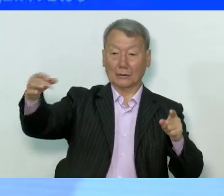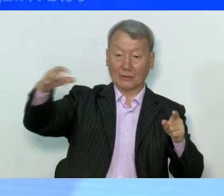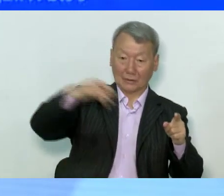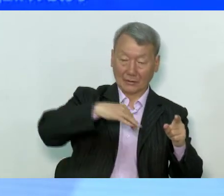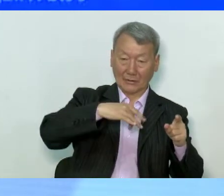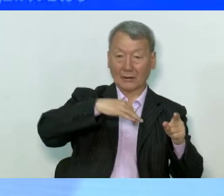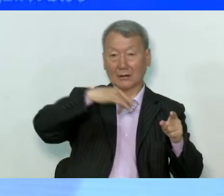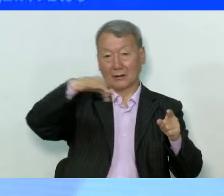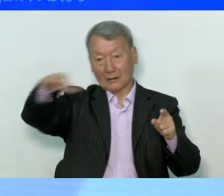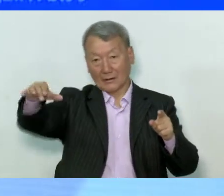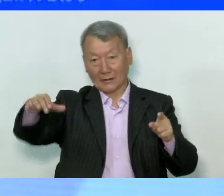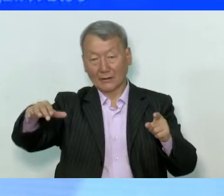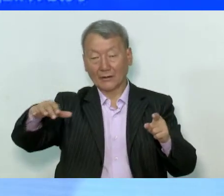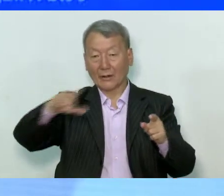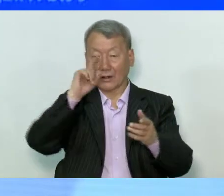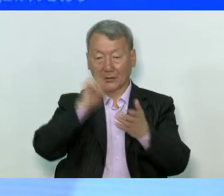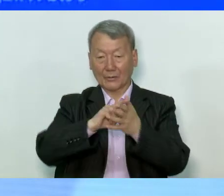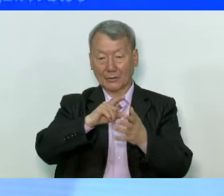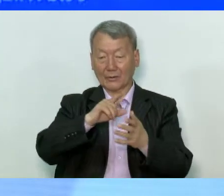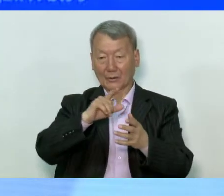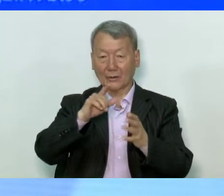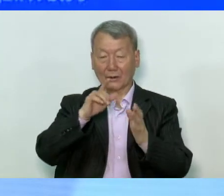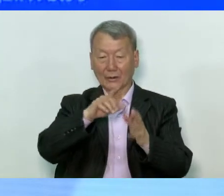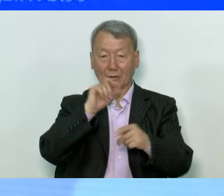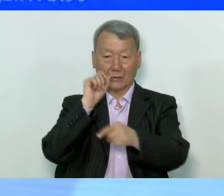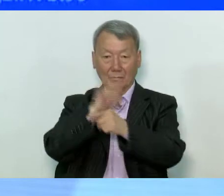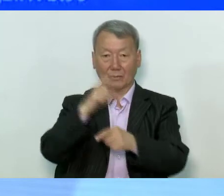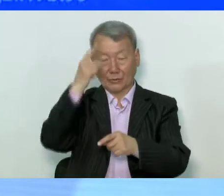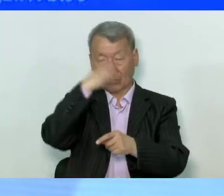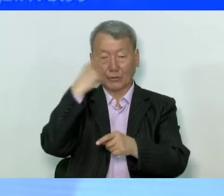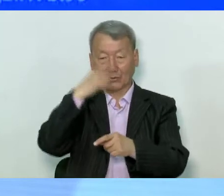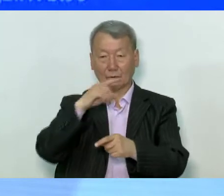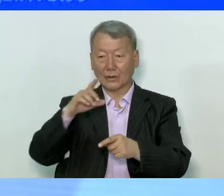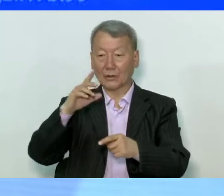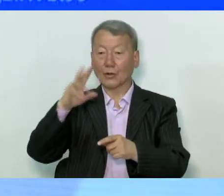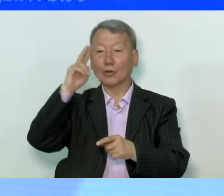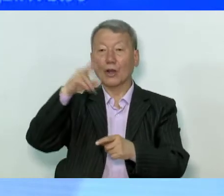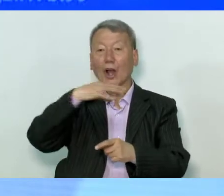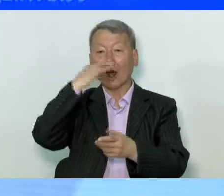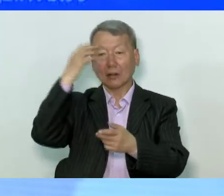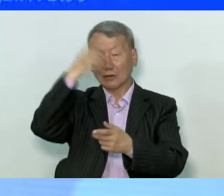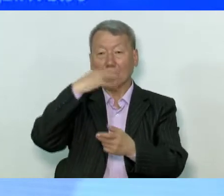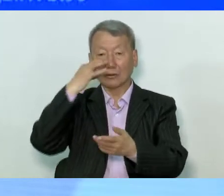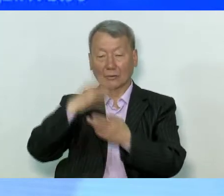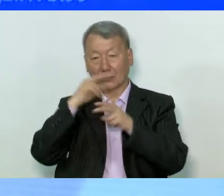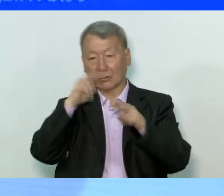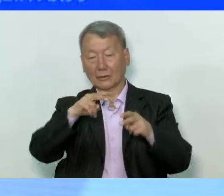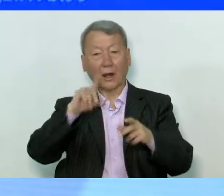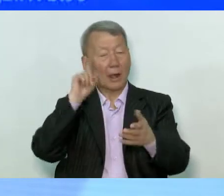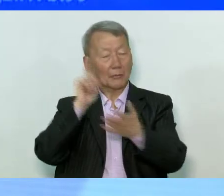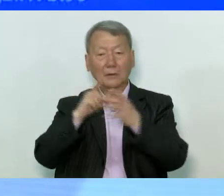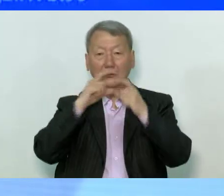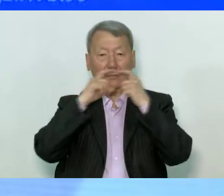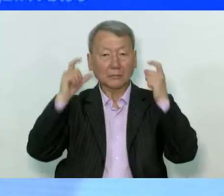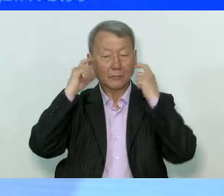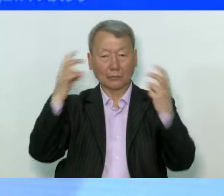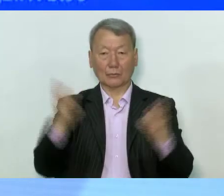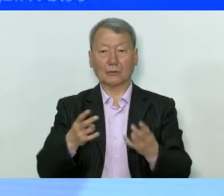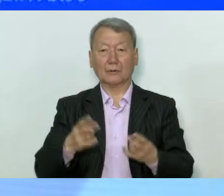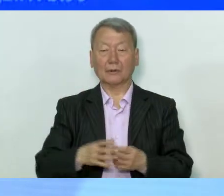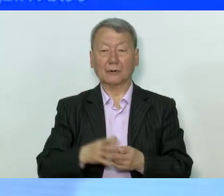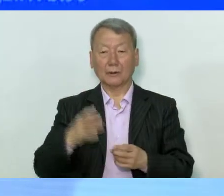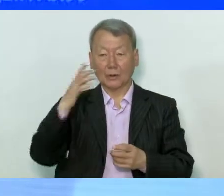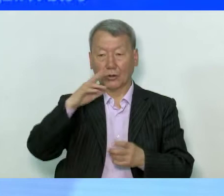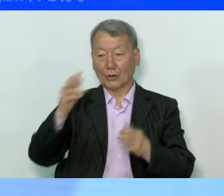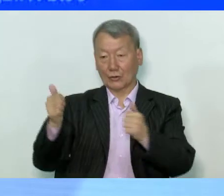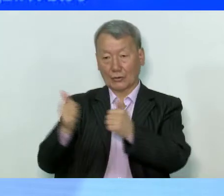биздин жарандарыбызды дагы бир талап менен чыксын деп тапшырма берип атабыз, милдеттендирип атабыз. Себеп дегенде сөзсүз маска таксын депчи.